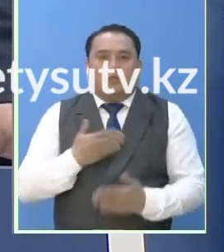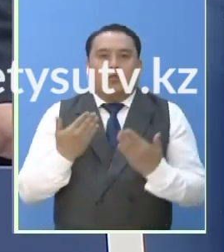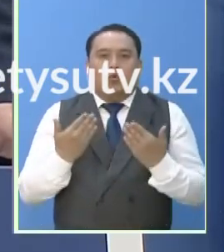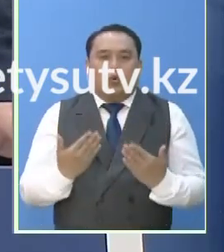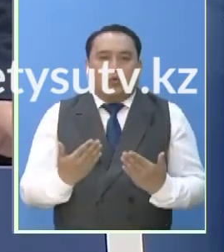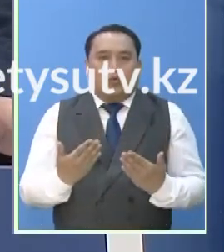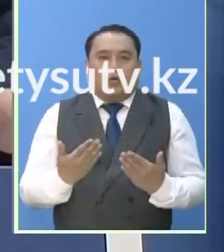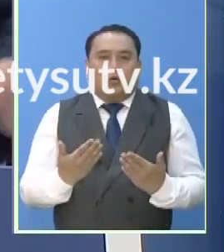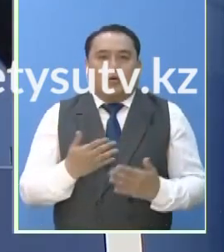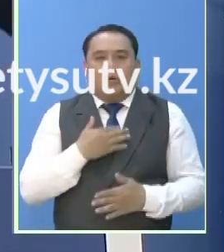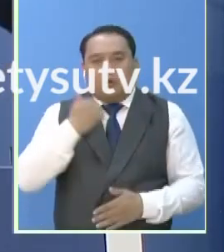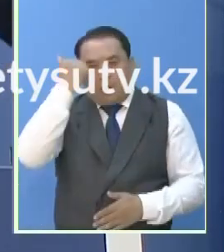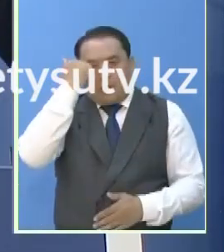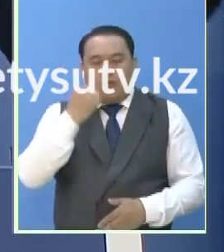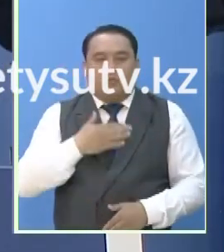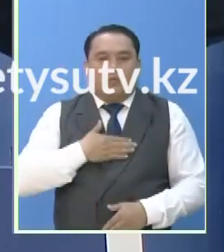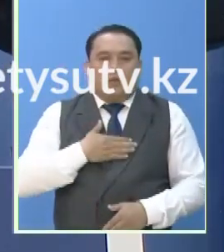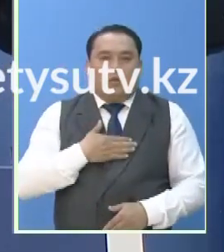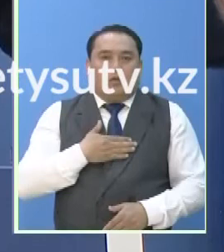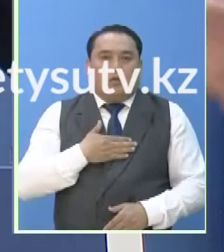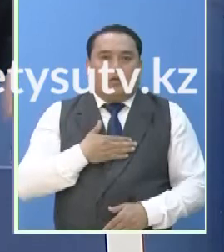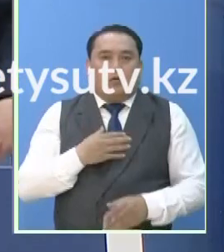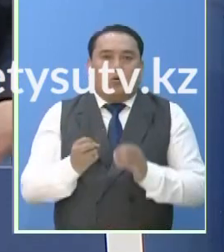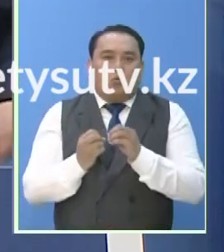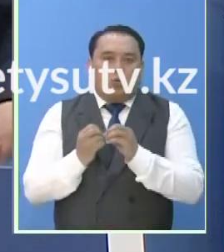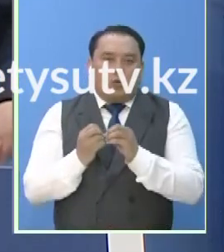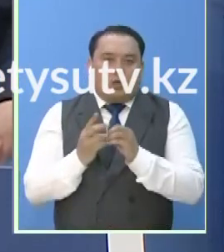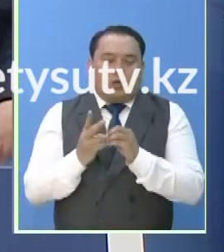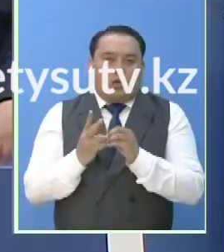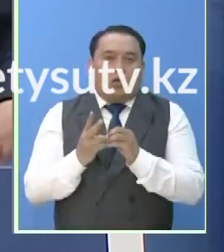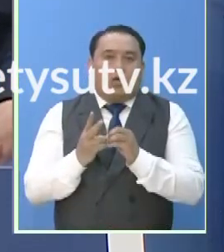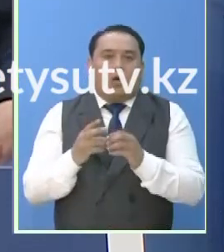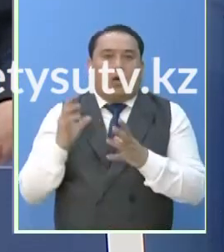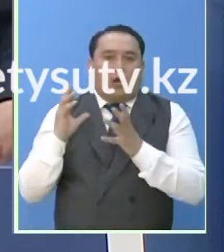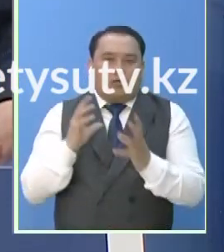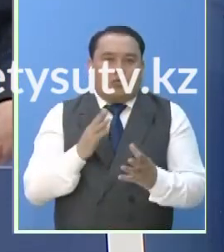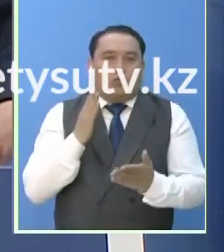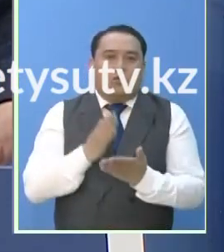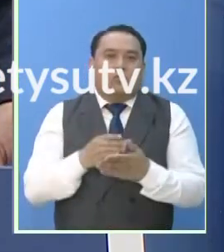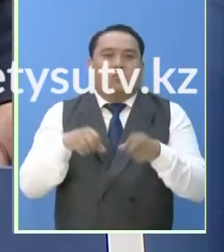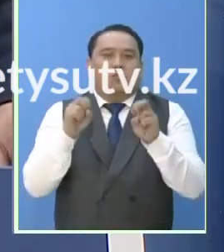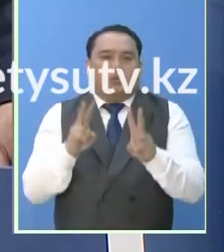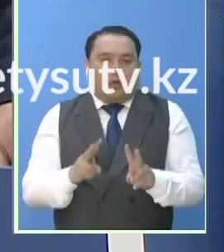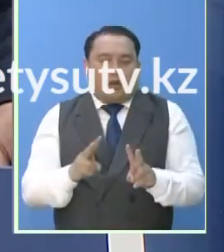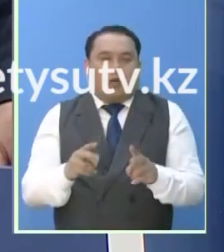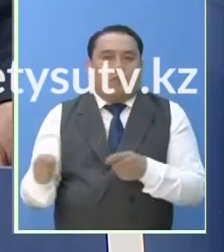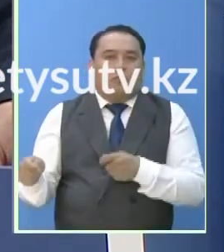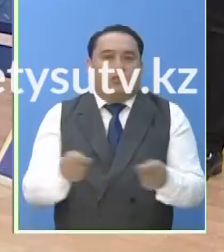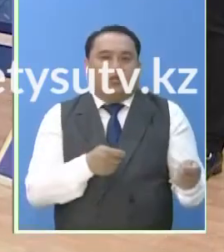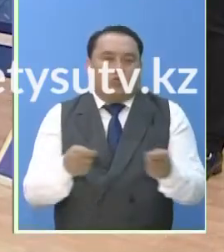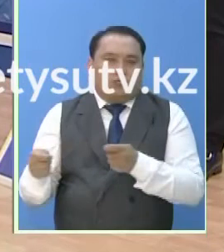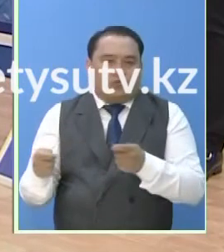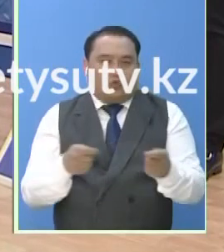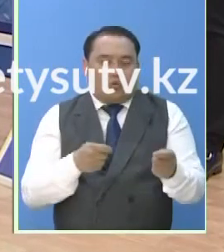таңда мисалы көп-көп рахмат, азыр бизде мына 12 мисалы автобус бар. Специальный передвижной комплекс